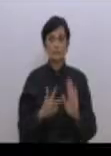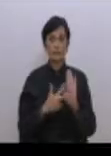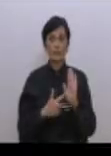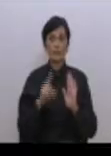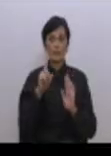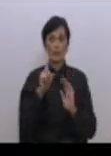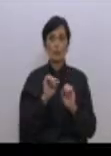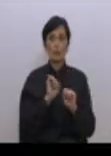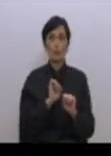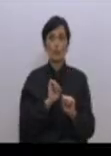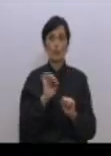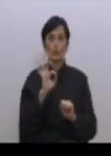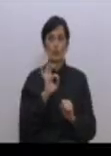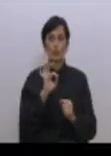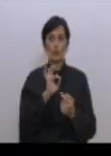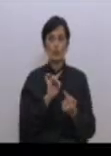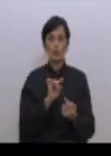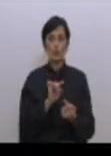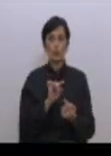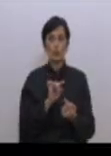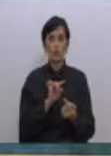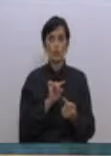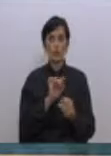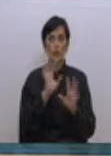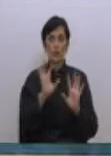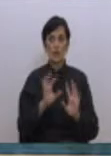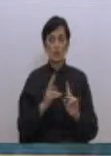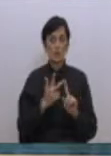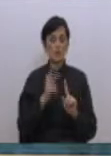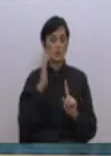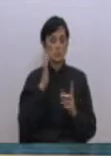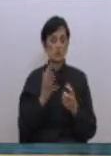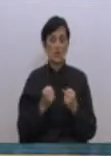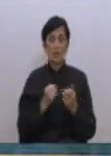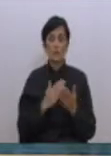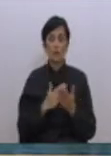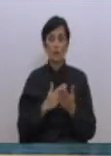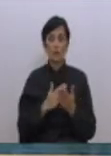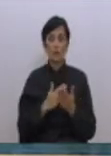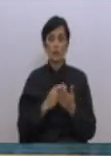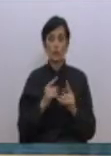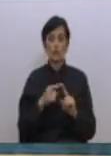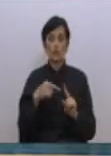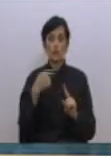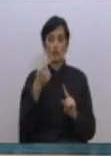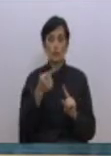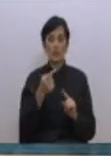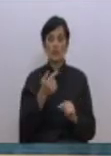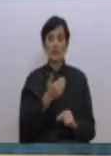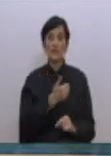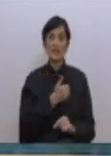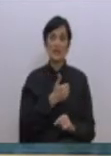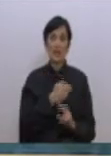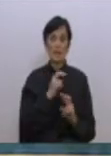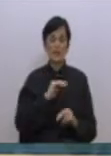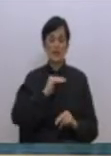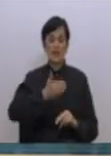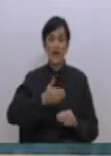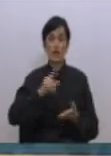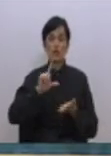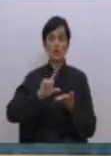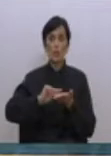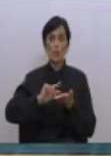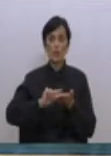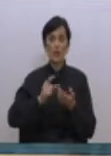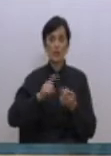Otrmoza Irti Mohre, nu uitați să ne canonii mei sunt măsurat mirebolia. Șef de gine, bacoplobiti, kerzo, pensii,